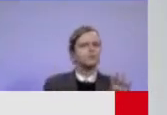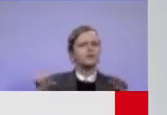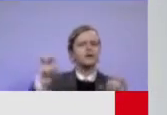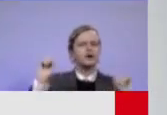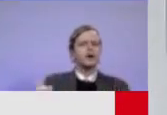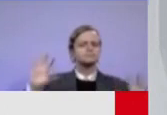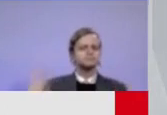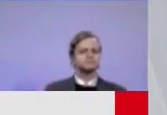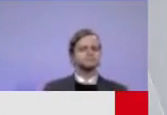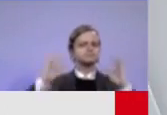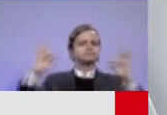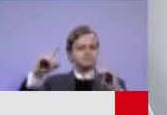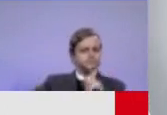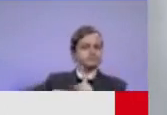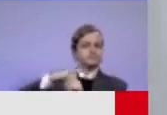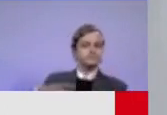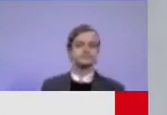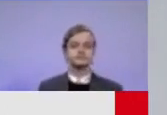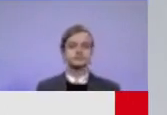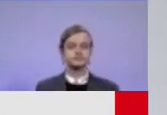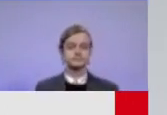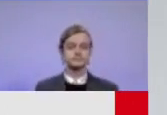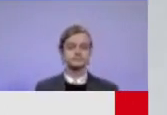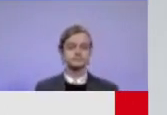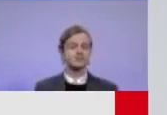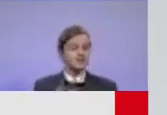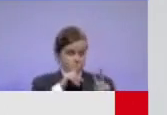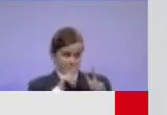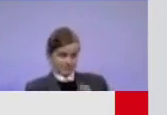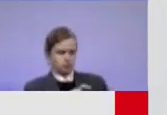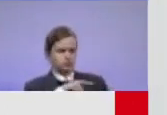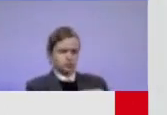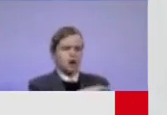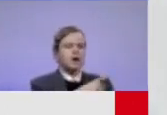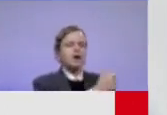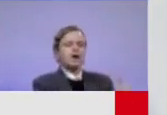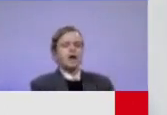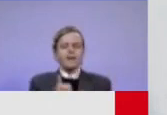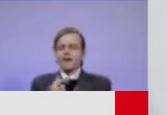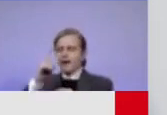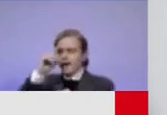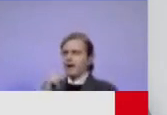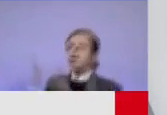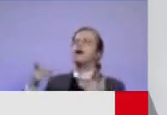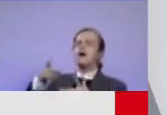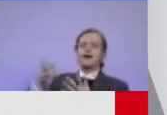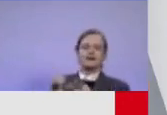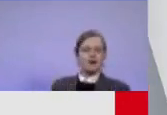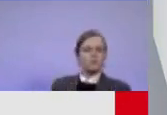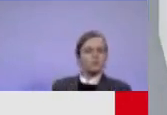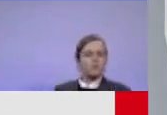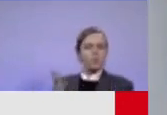europene. Cercetarea înseamnă creștere, reziliență și atractivitate, precum